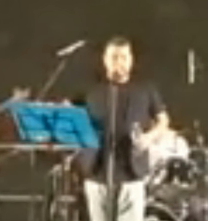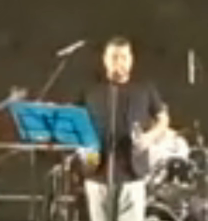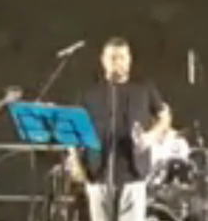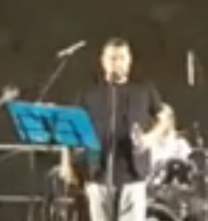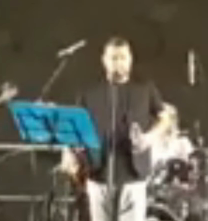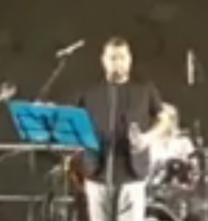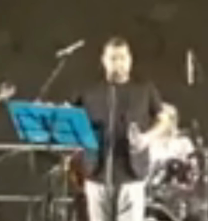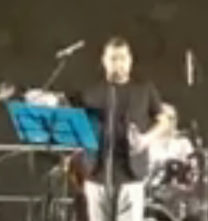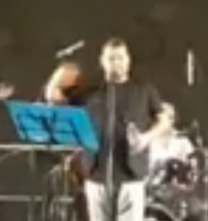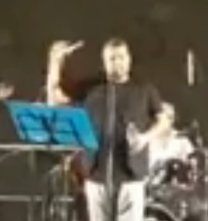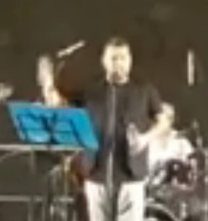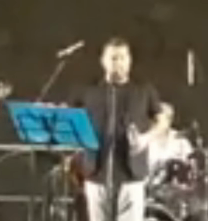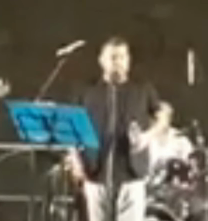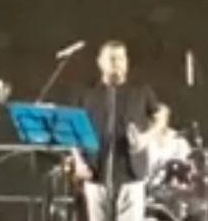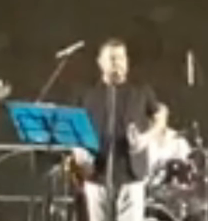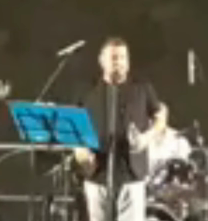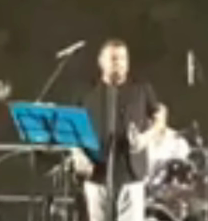Accendiamo i telefonini con i ragazzi e via.